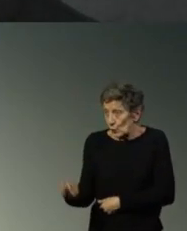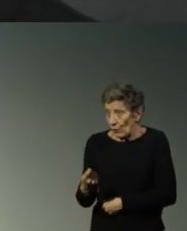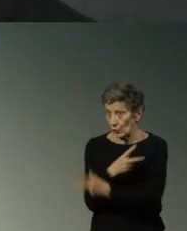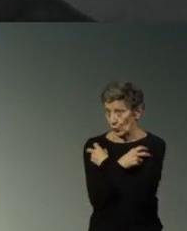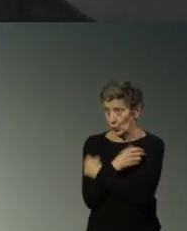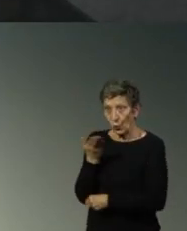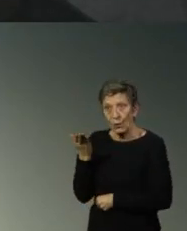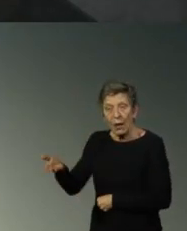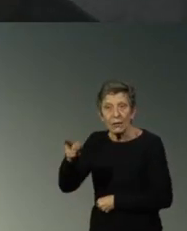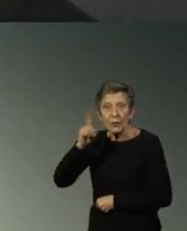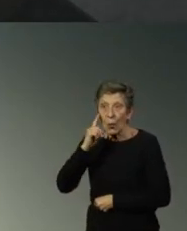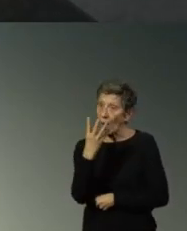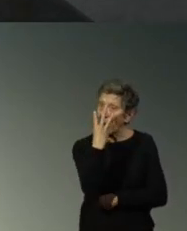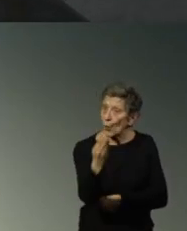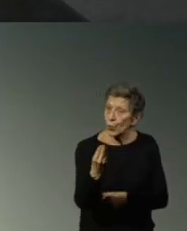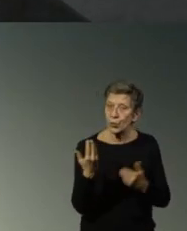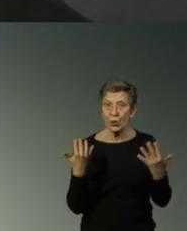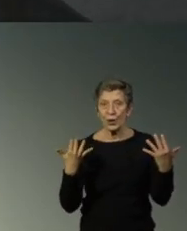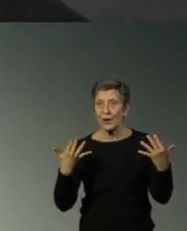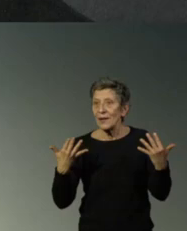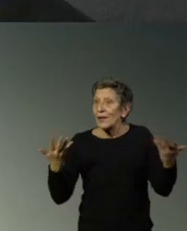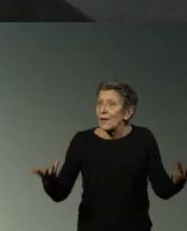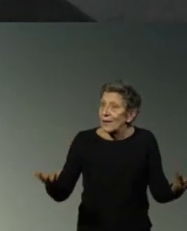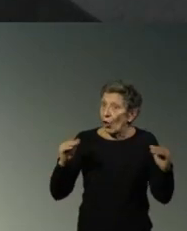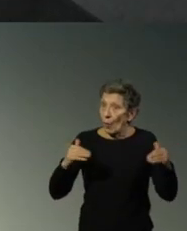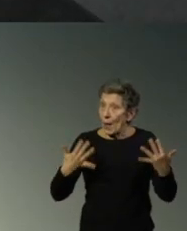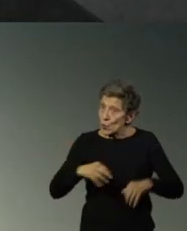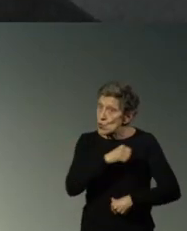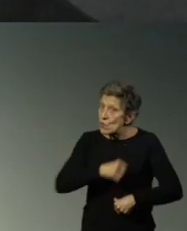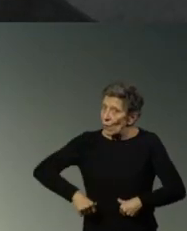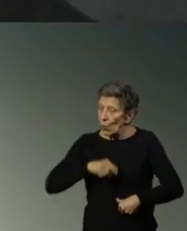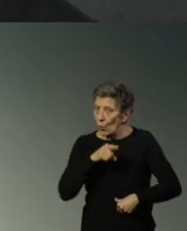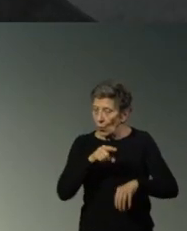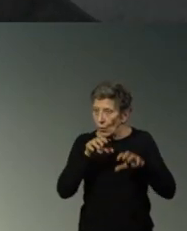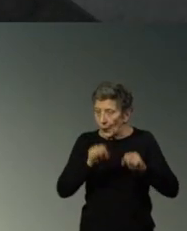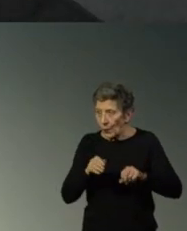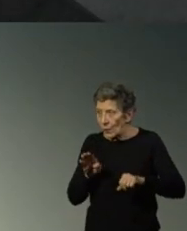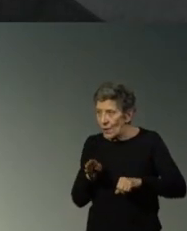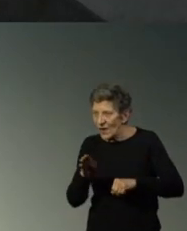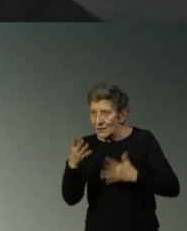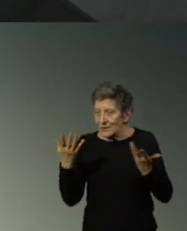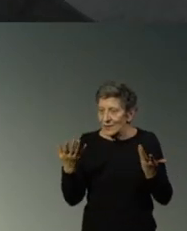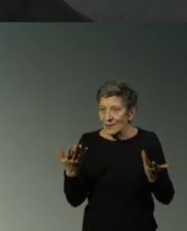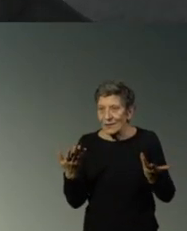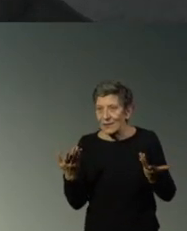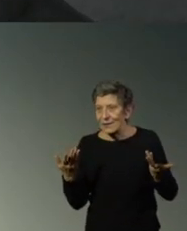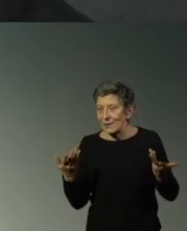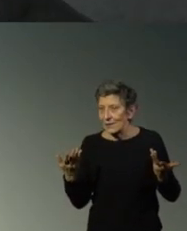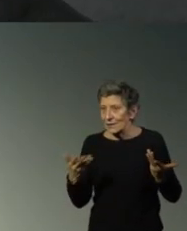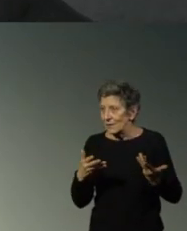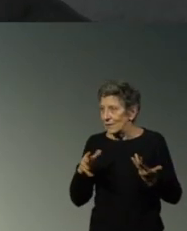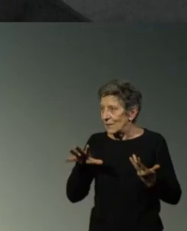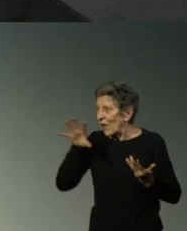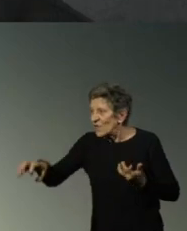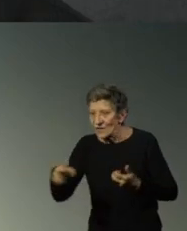là parce que les loups, quand même, ils sont vraiment redoutables dans leur capacité à finalement à titiller l'éleveur pour arriver à capturer